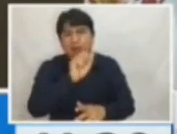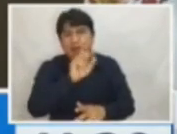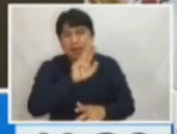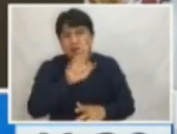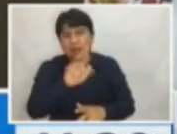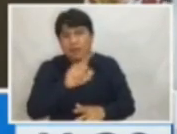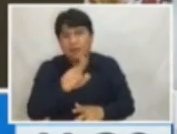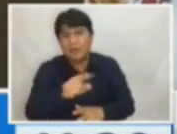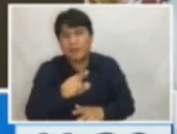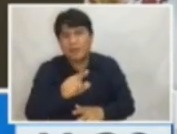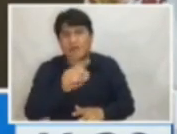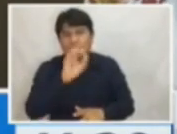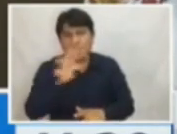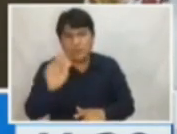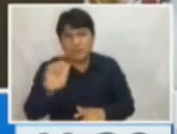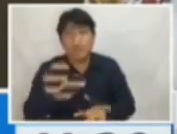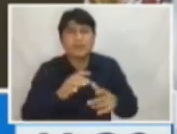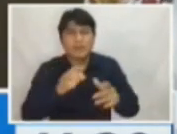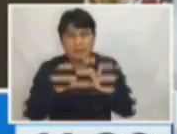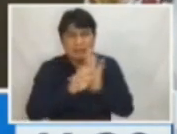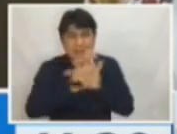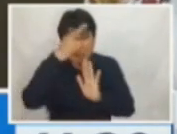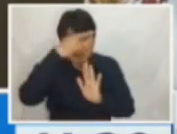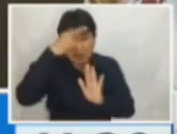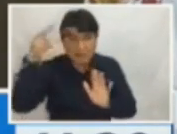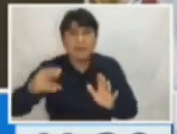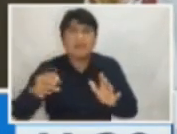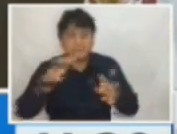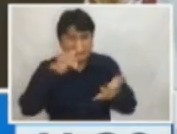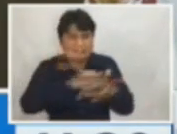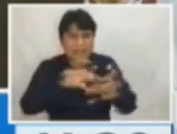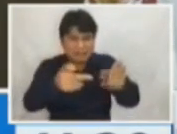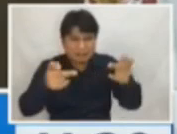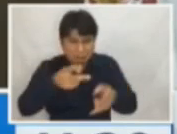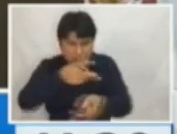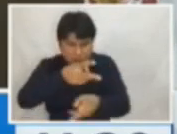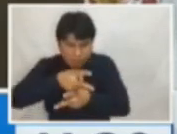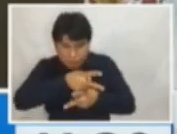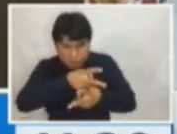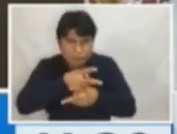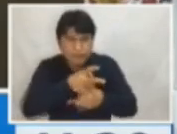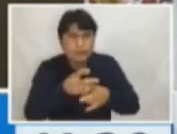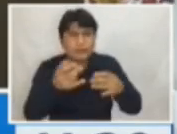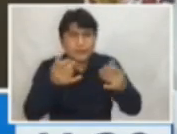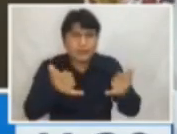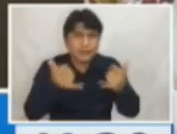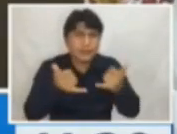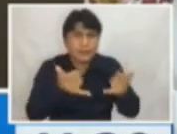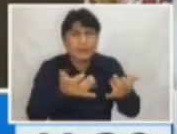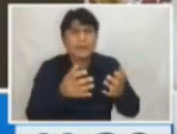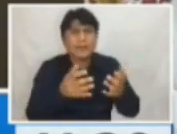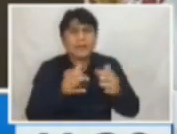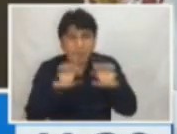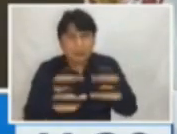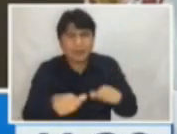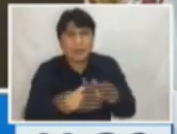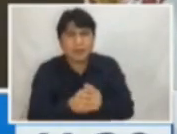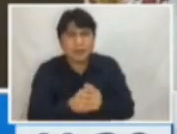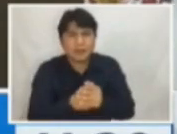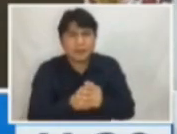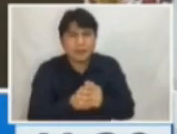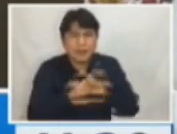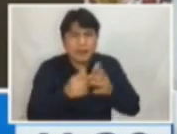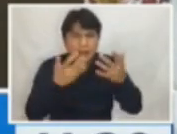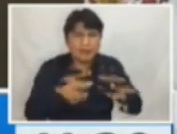mo, titingnan natin yan. Yan ay mga tinatawag natin mga isolated cases. Kukunin natin yung data